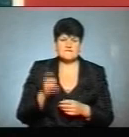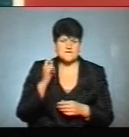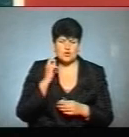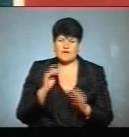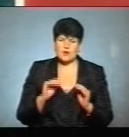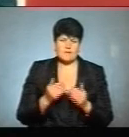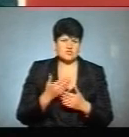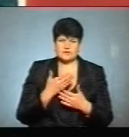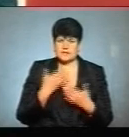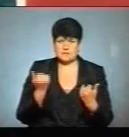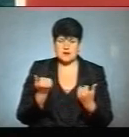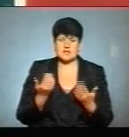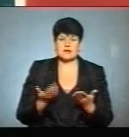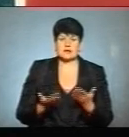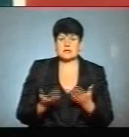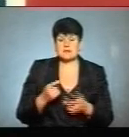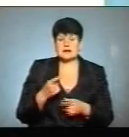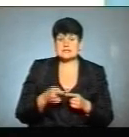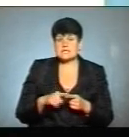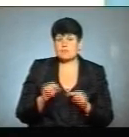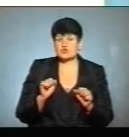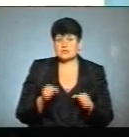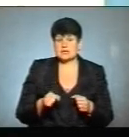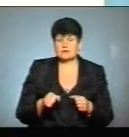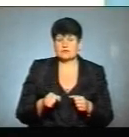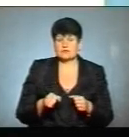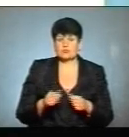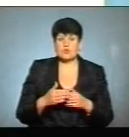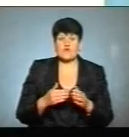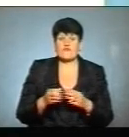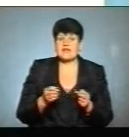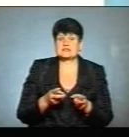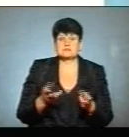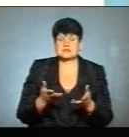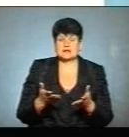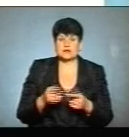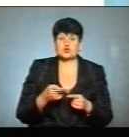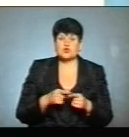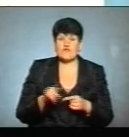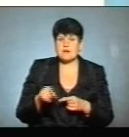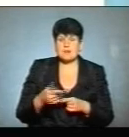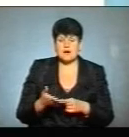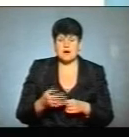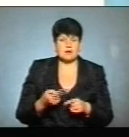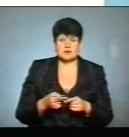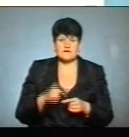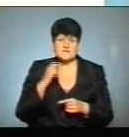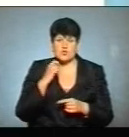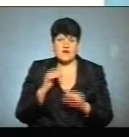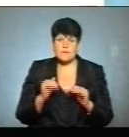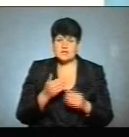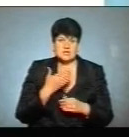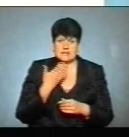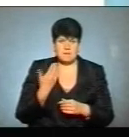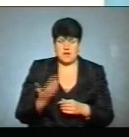обмежень також немає, якщо хіба це якась, можливо, там певна професія чи спеціальність, яка цього вимагає. А так, вікових обмежень немає.